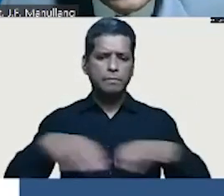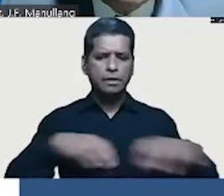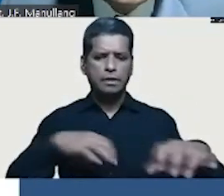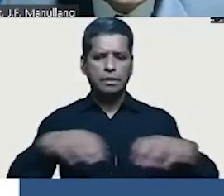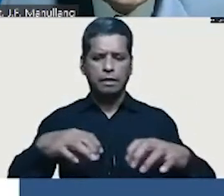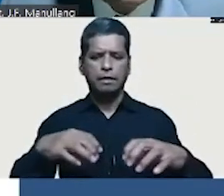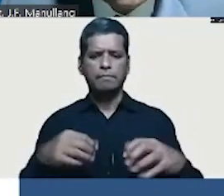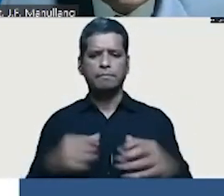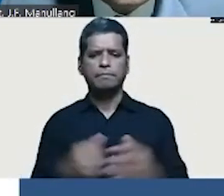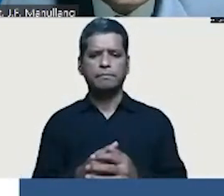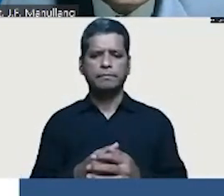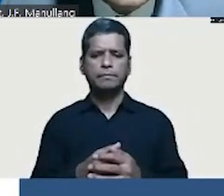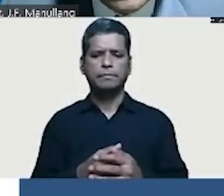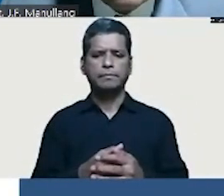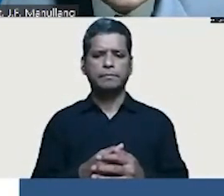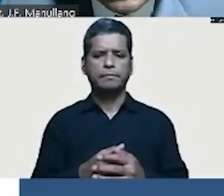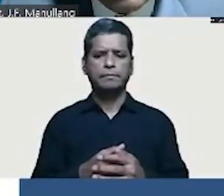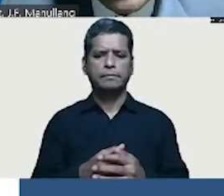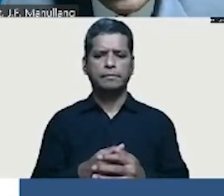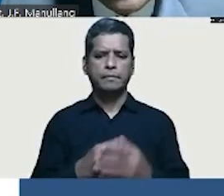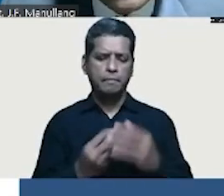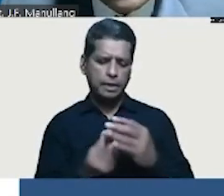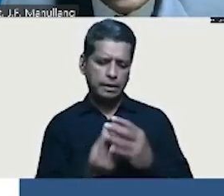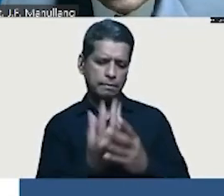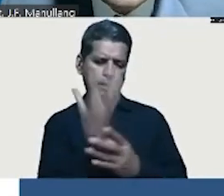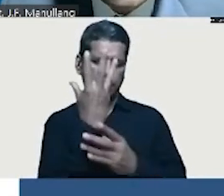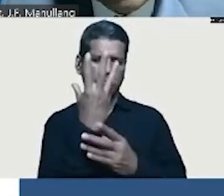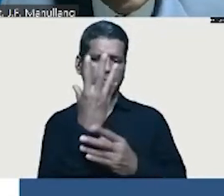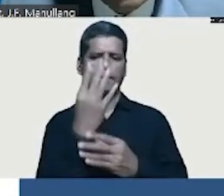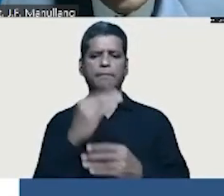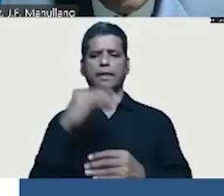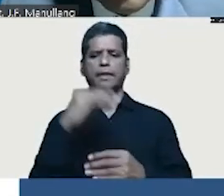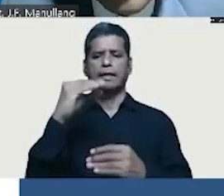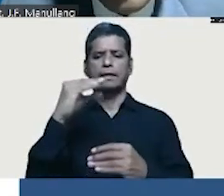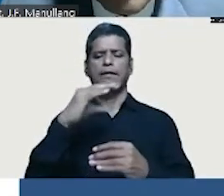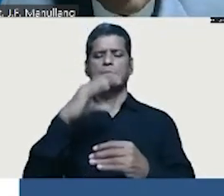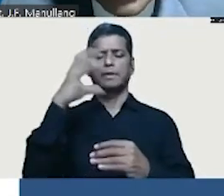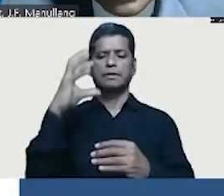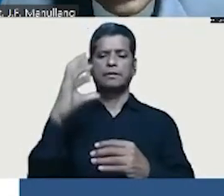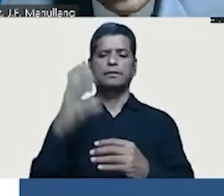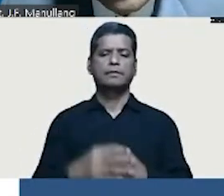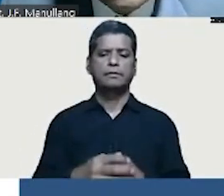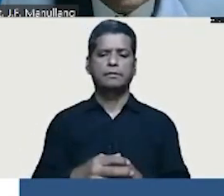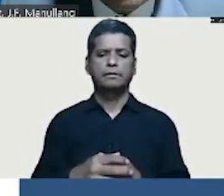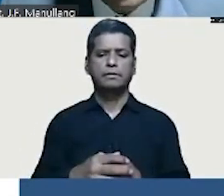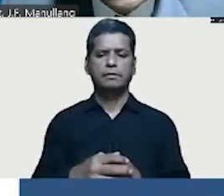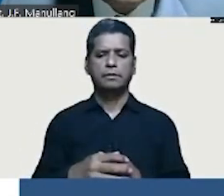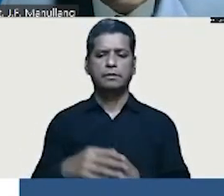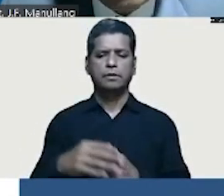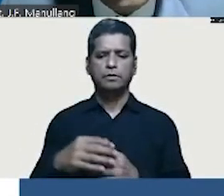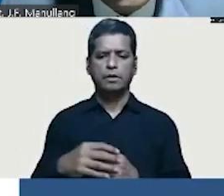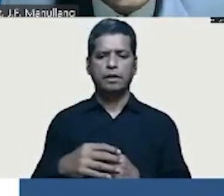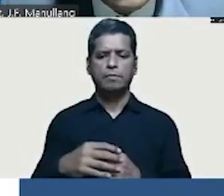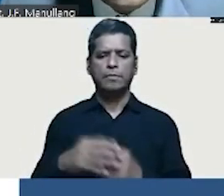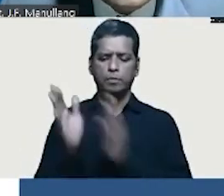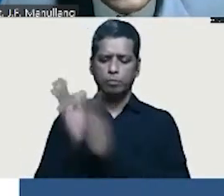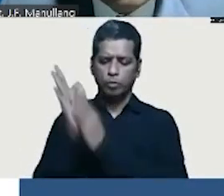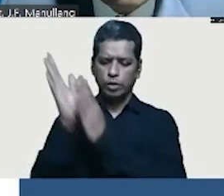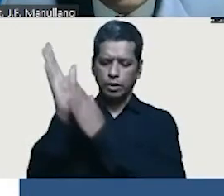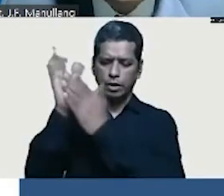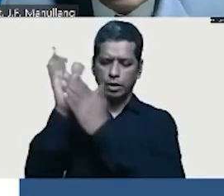dan Bintang Timur terbit di dalam hati kami terima kasih apa untuk Trump terbaru ini terpujilah namaMu